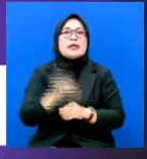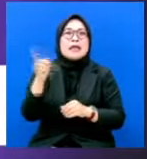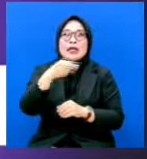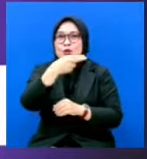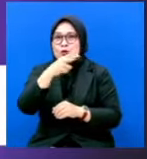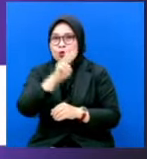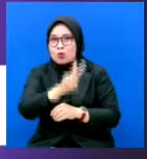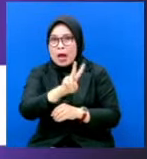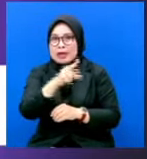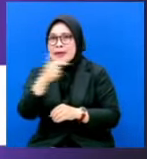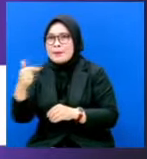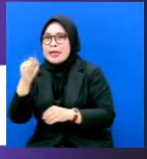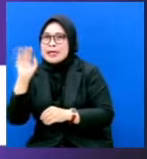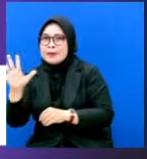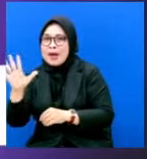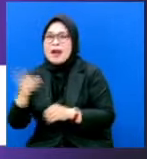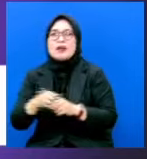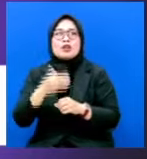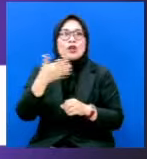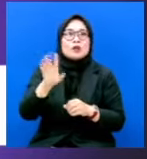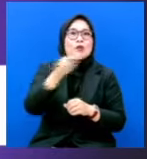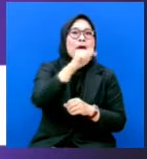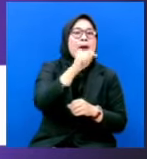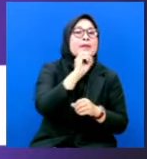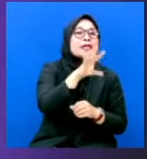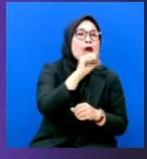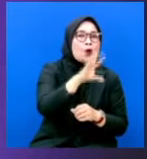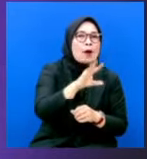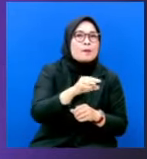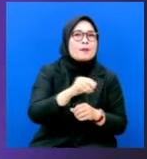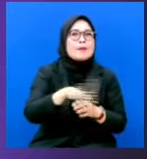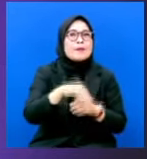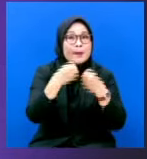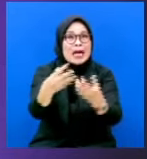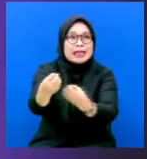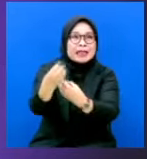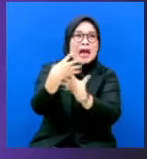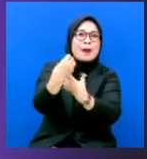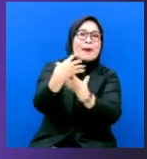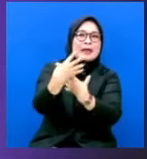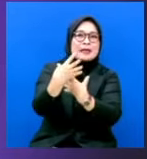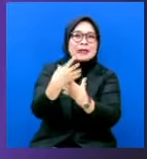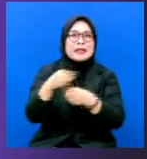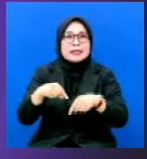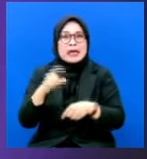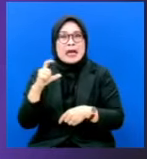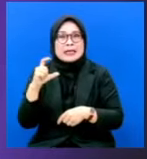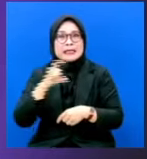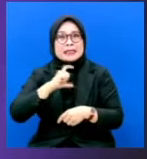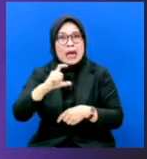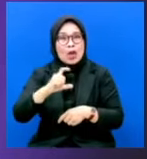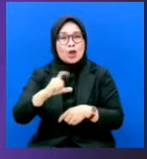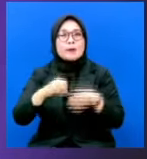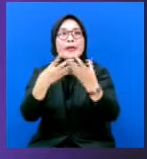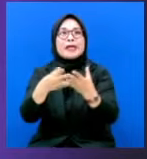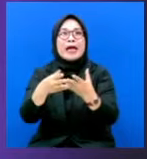mereka sudah menjawab pertanyaan yang diberikan oleh panelis bahkan juga di segmen yang baru saja terakhir Anda saksikan para calon ini kemudian memberikan